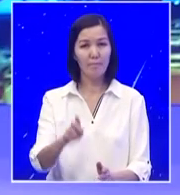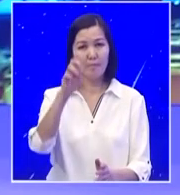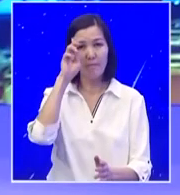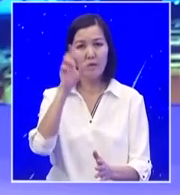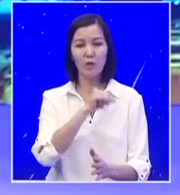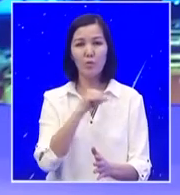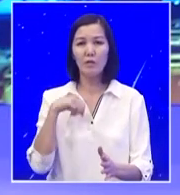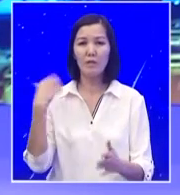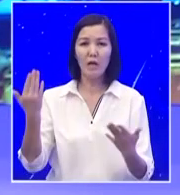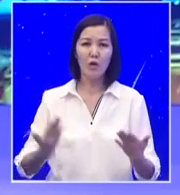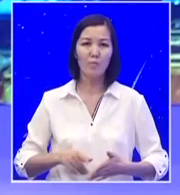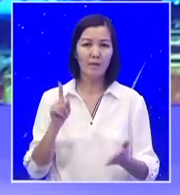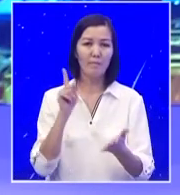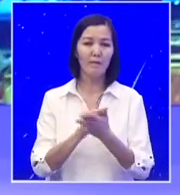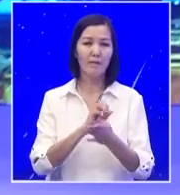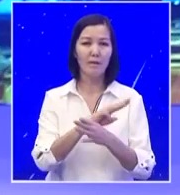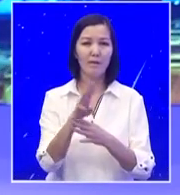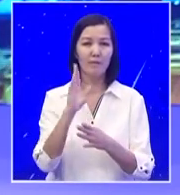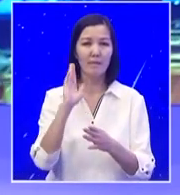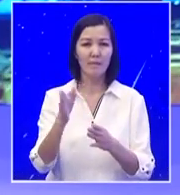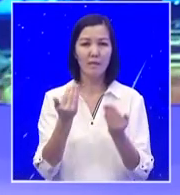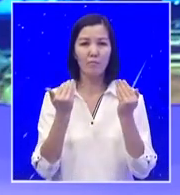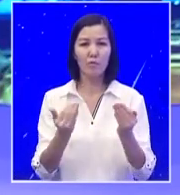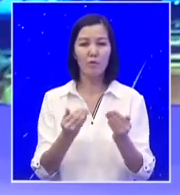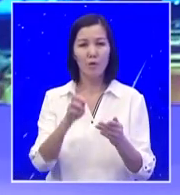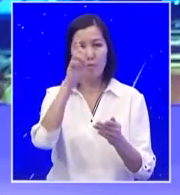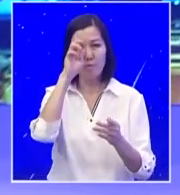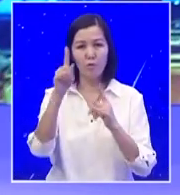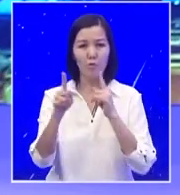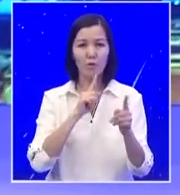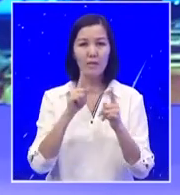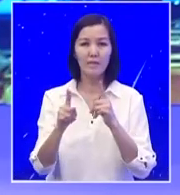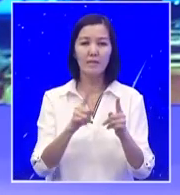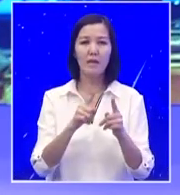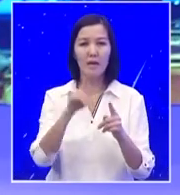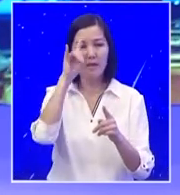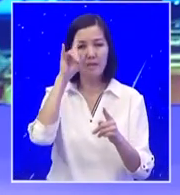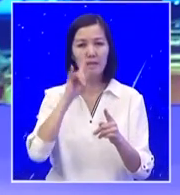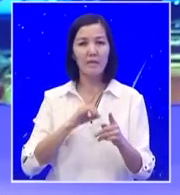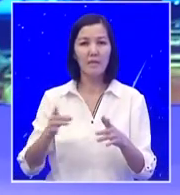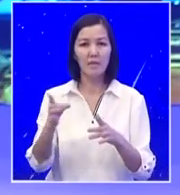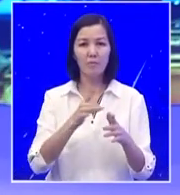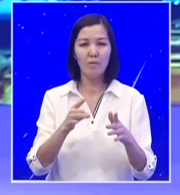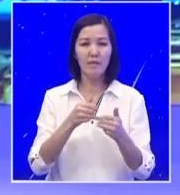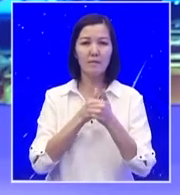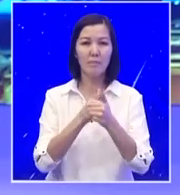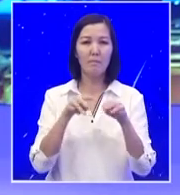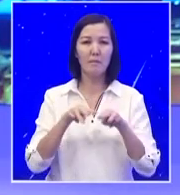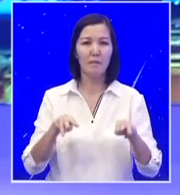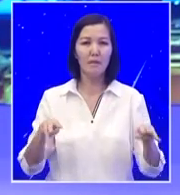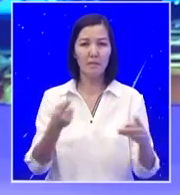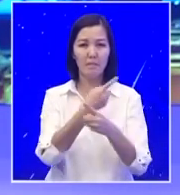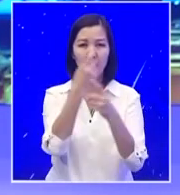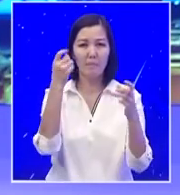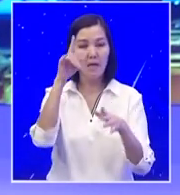Мемлекет өзінің барлық әлеуметтік міндеттемелерін қамтамасыз етеді. Бұл туралы бүгін үкімет отырысында Қазақстан Республикасының премьер-министрі Асқар Мамин